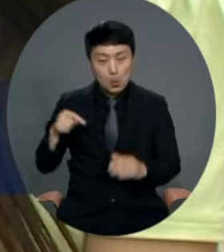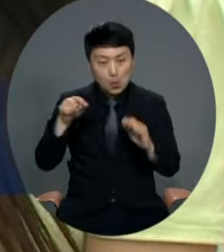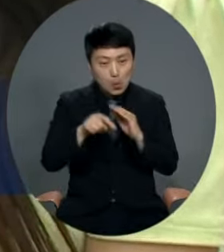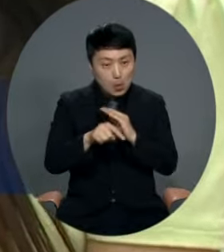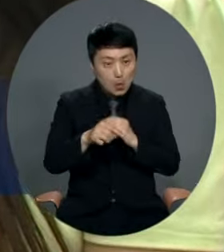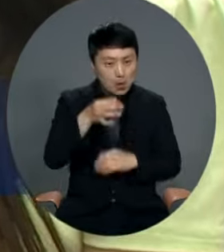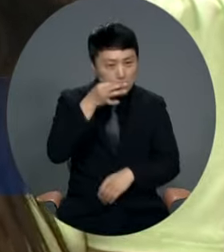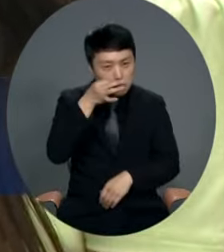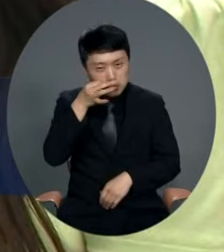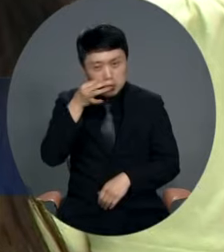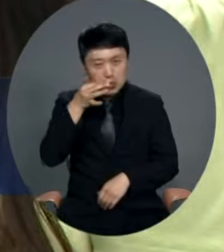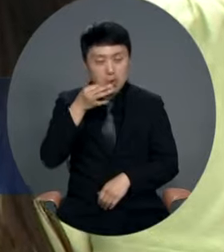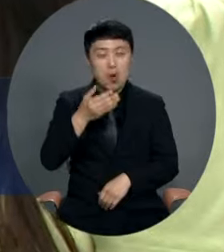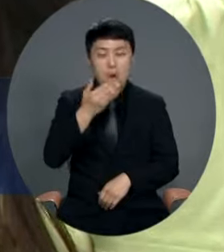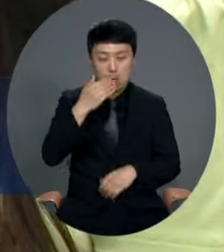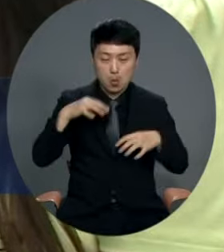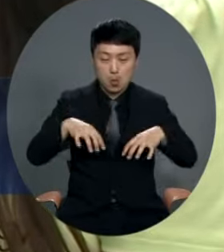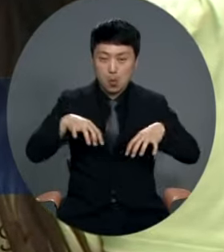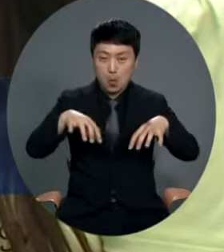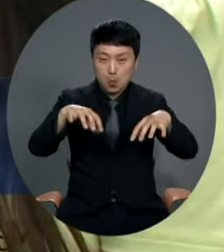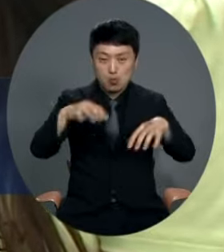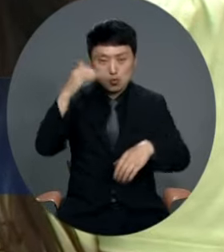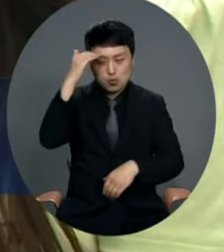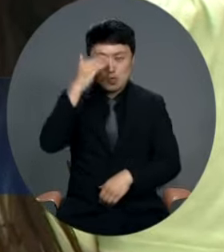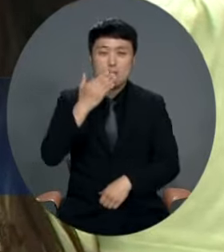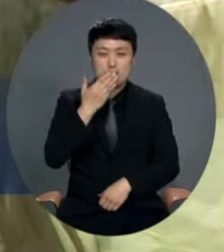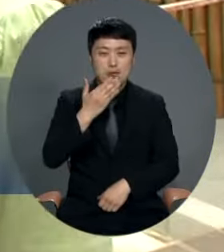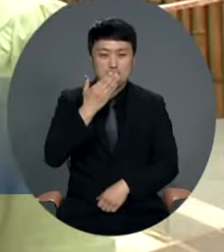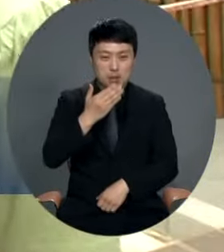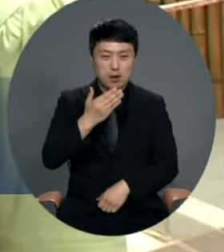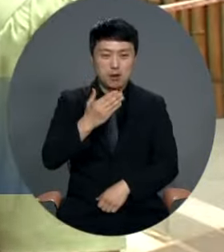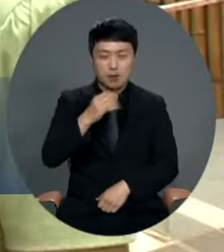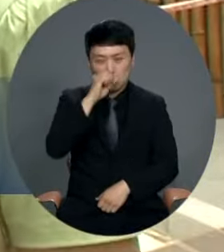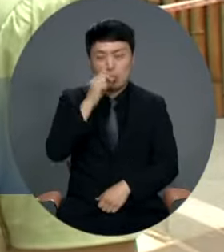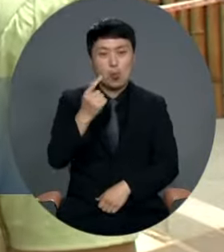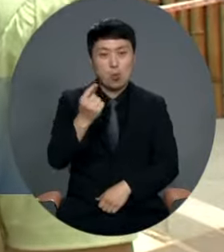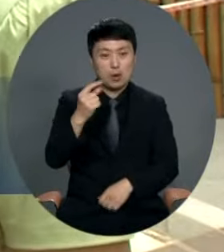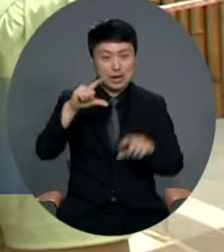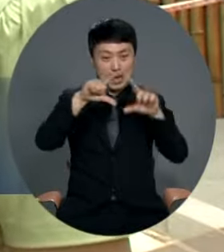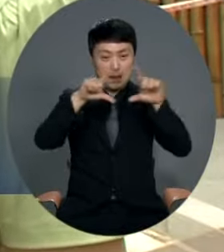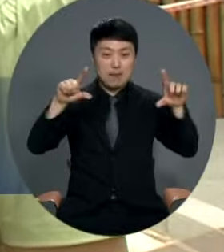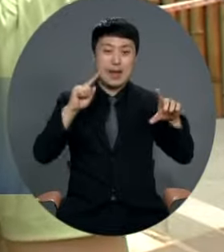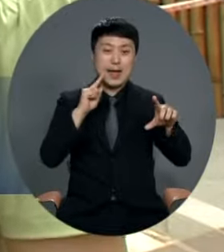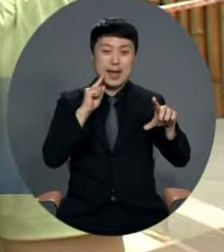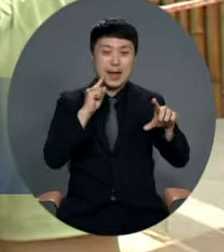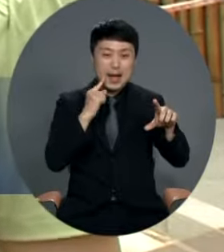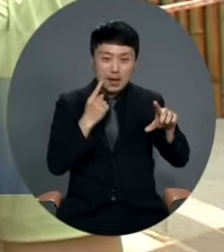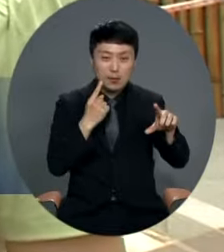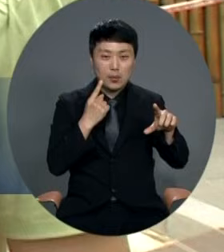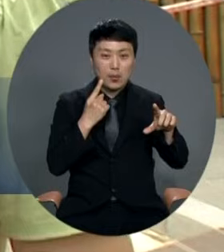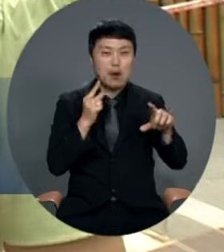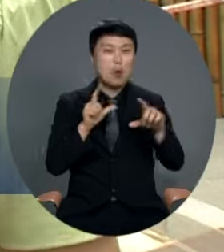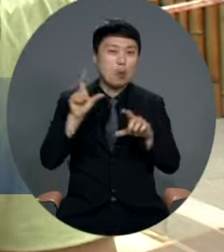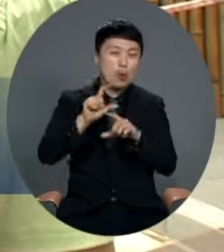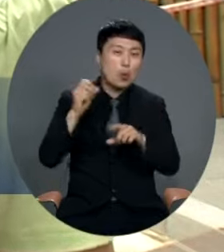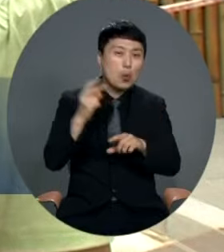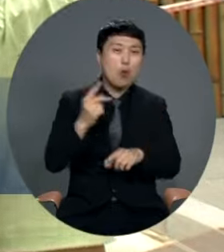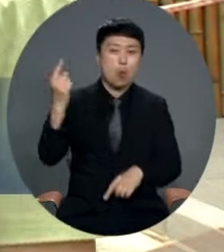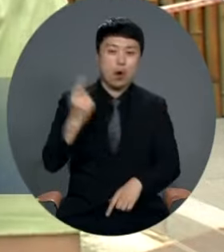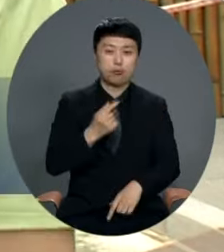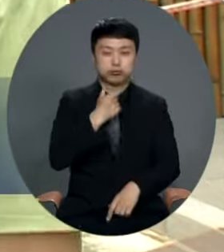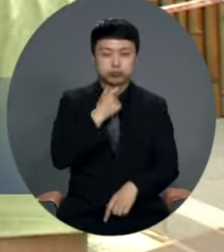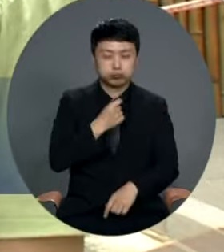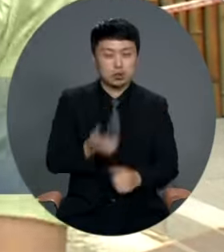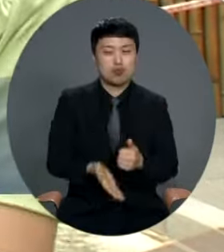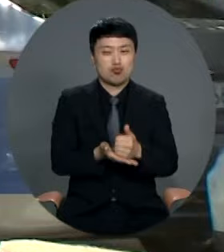먹거리도 많고 구경할 것도 많고 진짜 좋은 것 같습니다. 간판도 너무 예쁘고 한 번 더 오고 싶은 곳인 것 같아요.